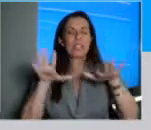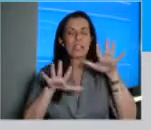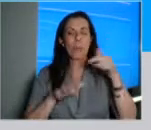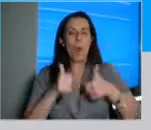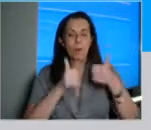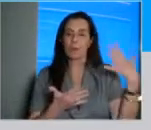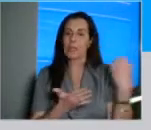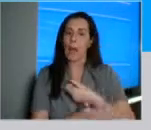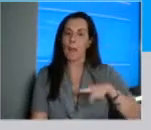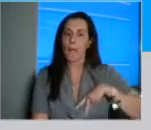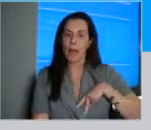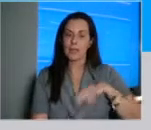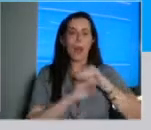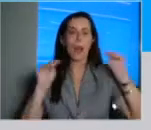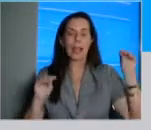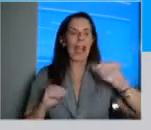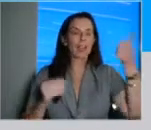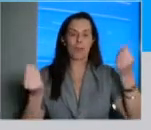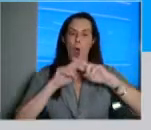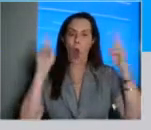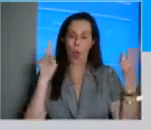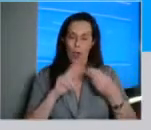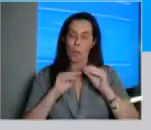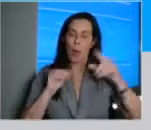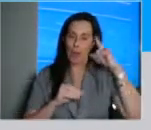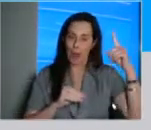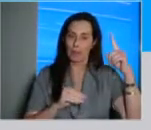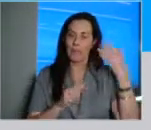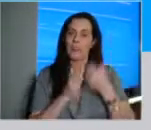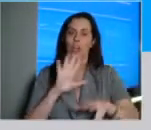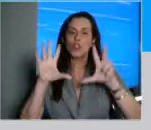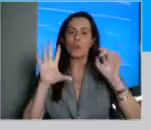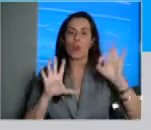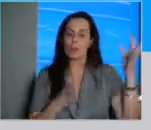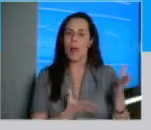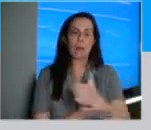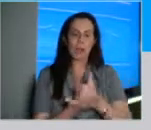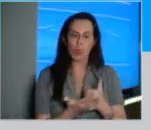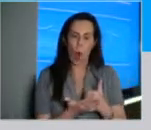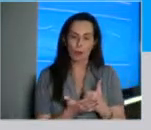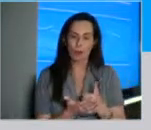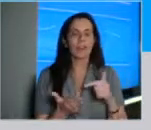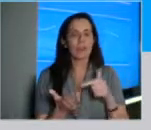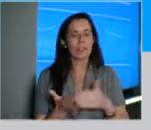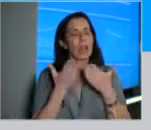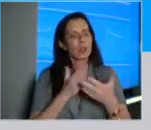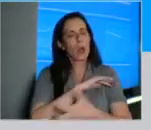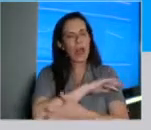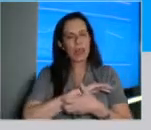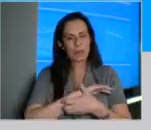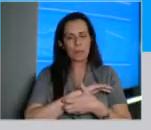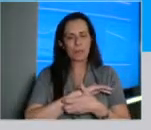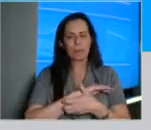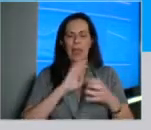מועמדים וזכה בפרס המורה העולמי. המורה למדעים ויתר על 80% ממשכורתו כדי לעזור לעניים